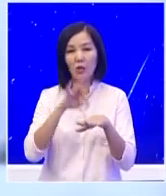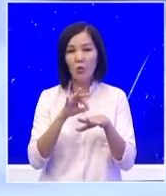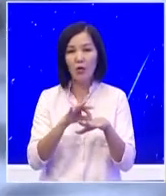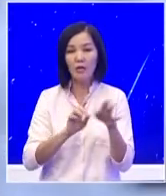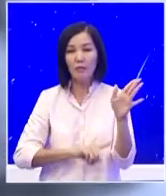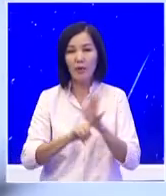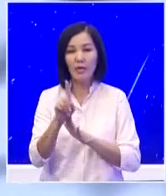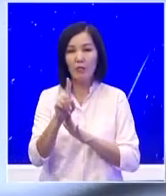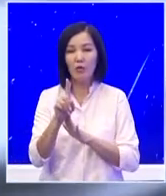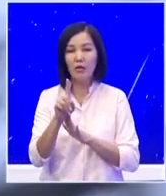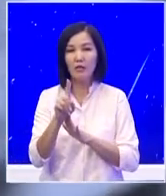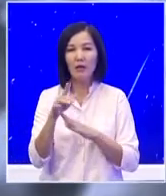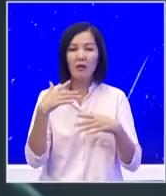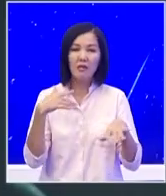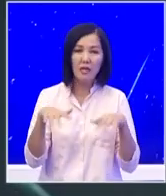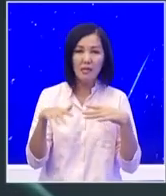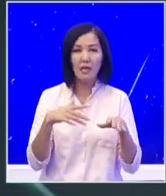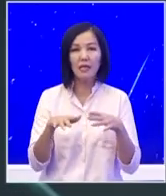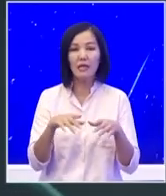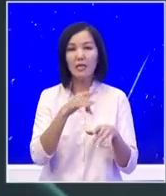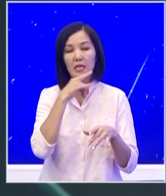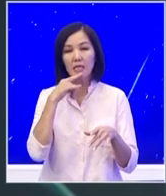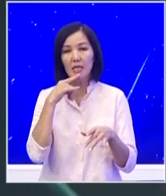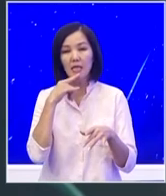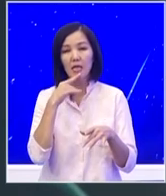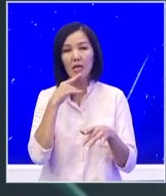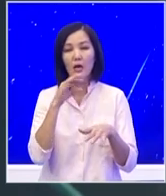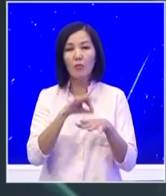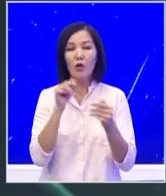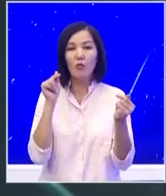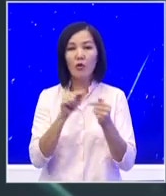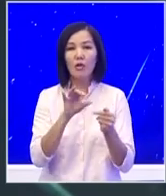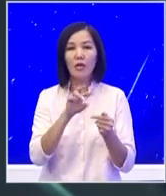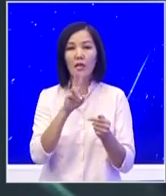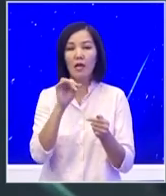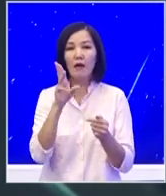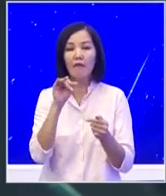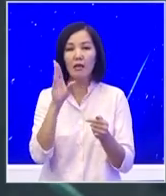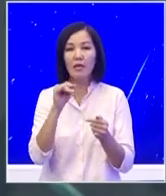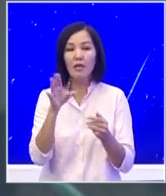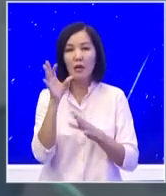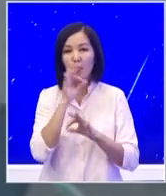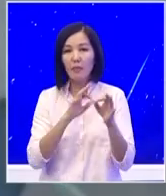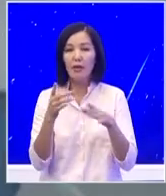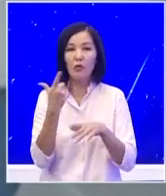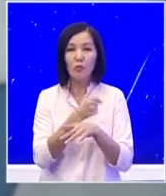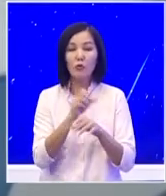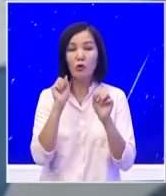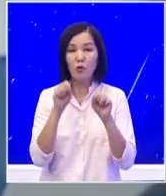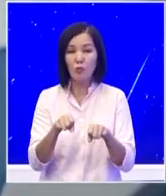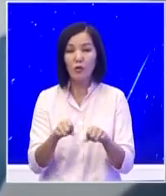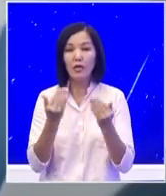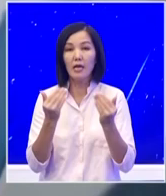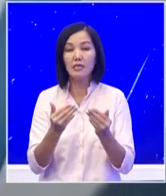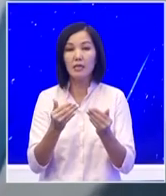болады. Сырқат делсал күйге түседі. Ресейлік мамандар бұл вирусқа қарсы ингаверин препараттарын қолдануға болады деген пікірде. Қазір